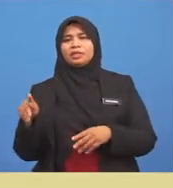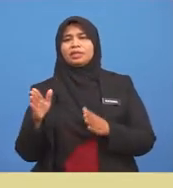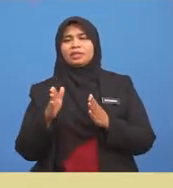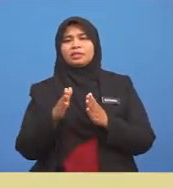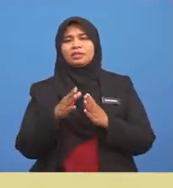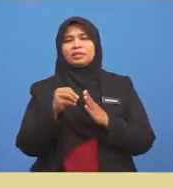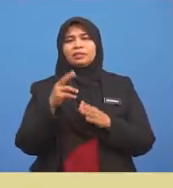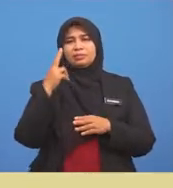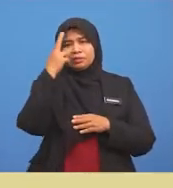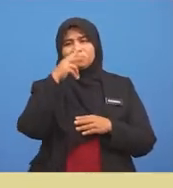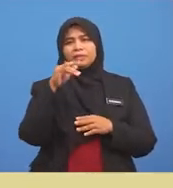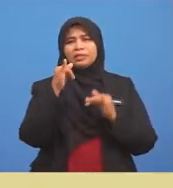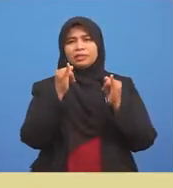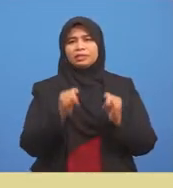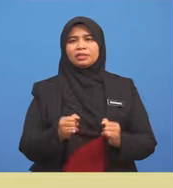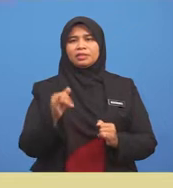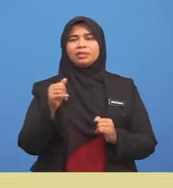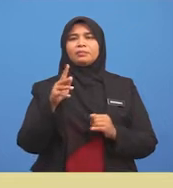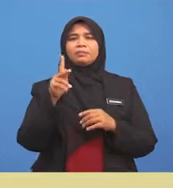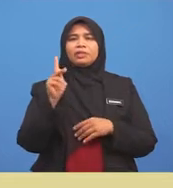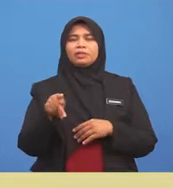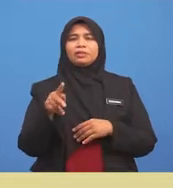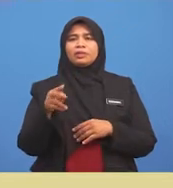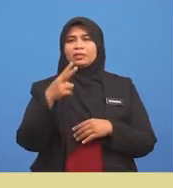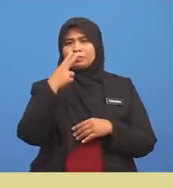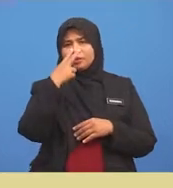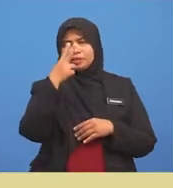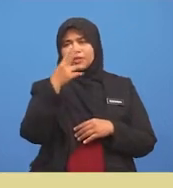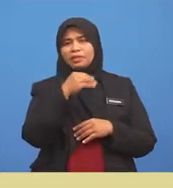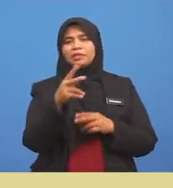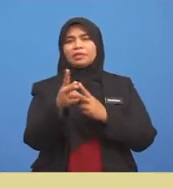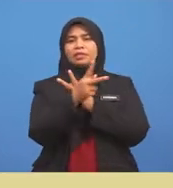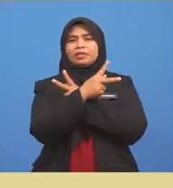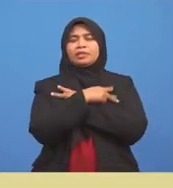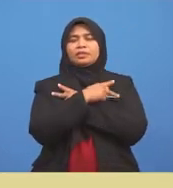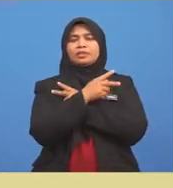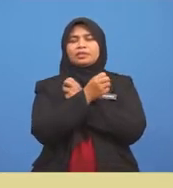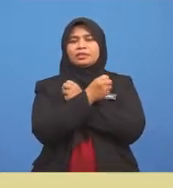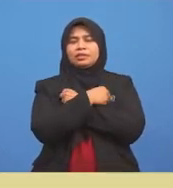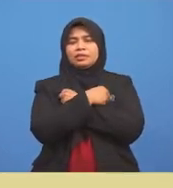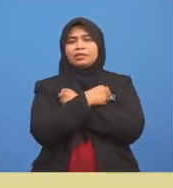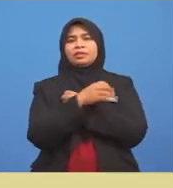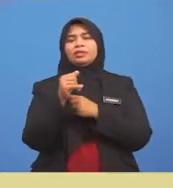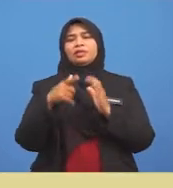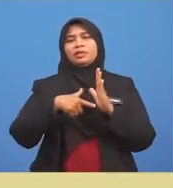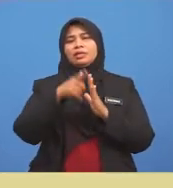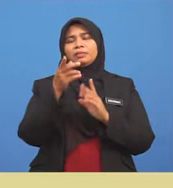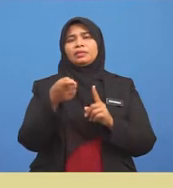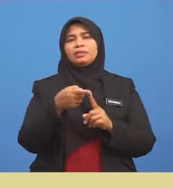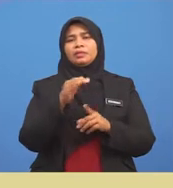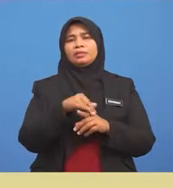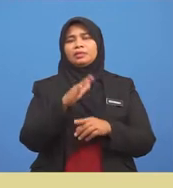kecil yang merupakan insan yang memerlukan perhatian dan kasih sayang yang lebih dari